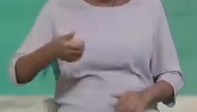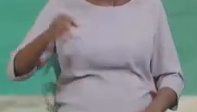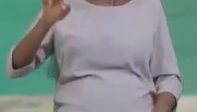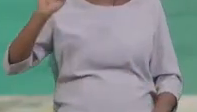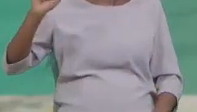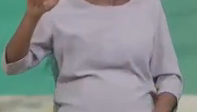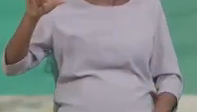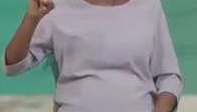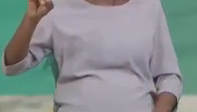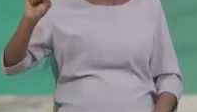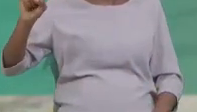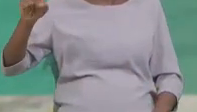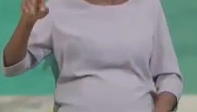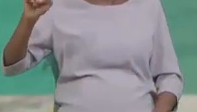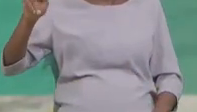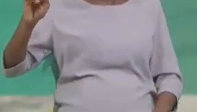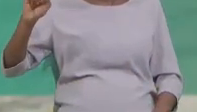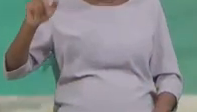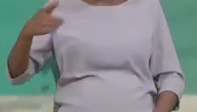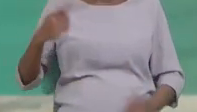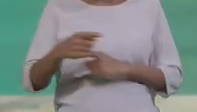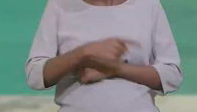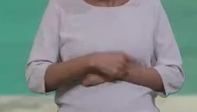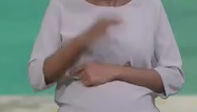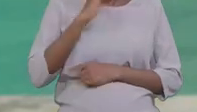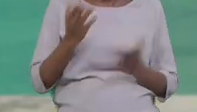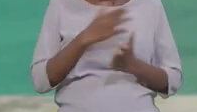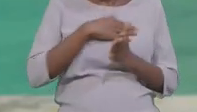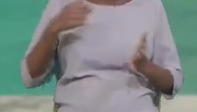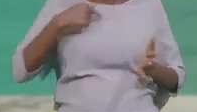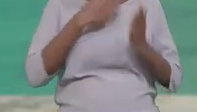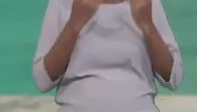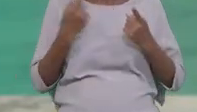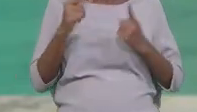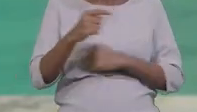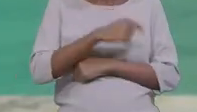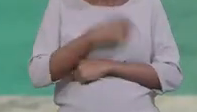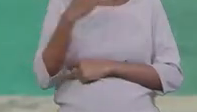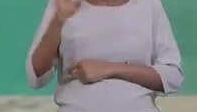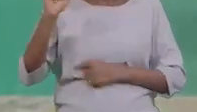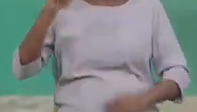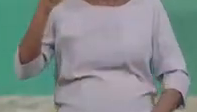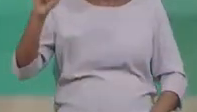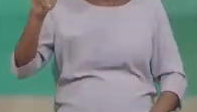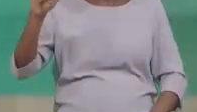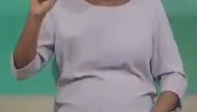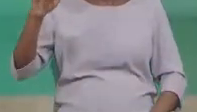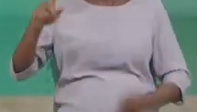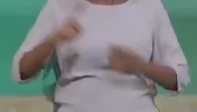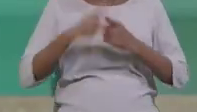Élie, un autre Ézéchiel. Les jours d'Ézéchiel sont là. Et nous voulons les jours